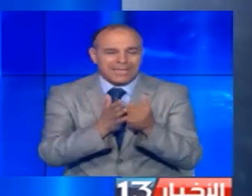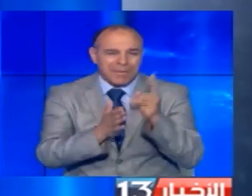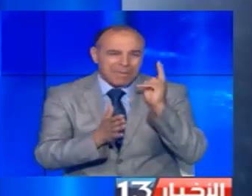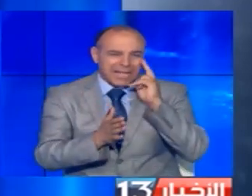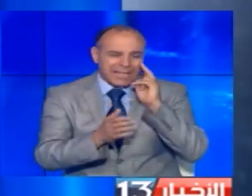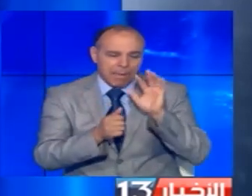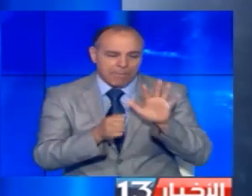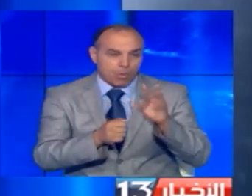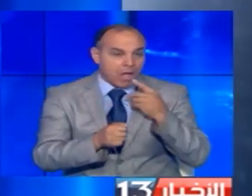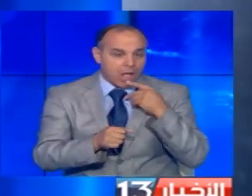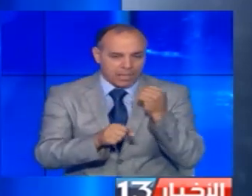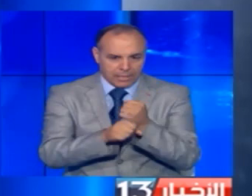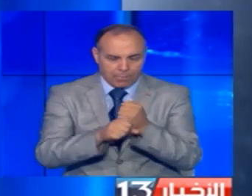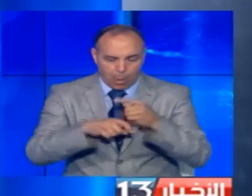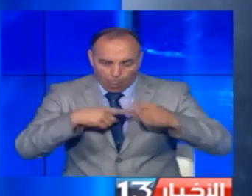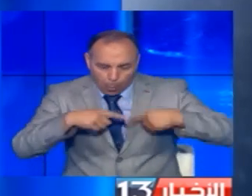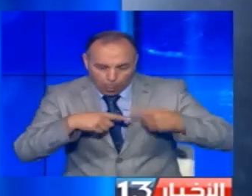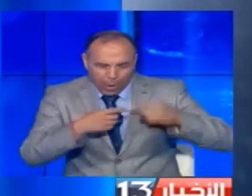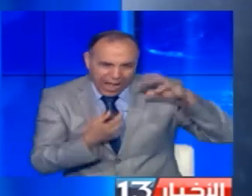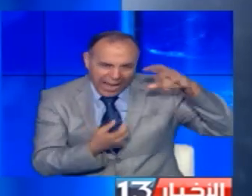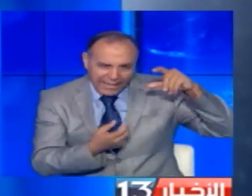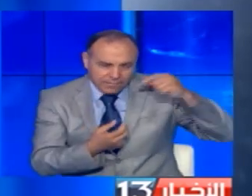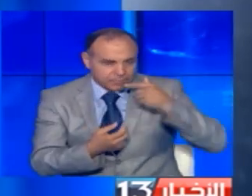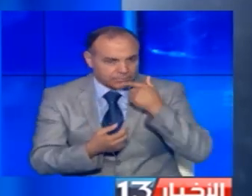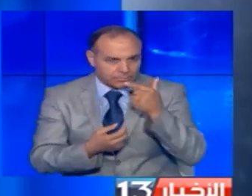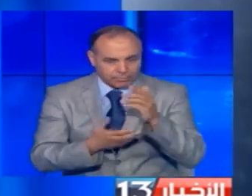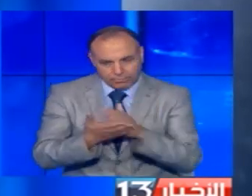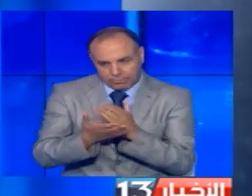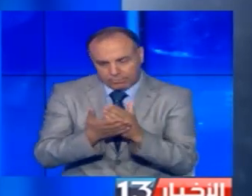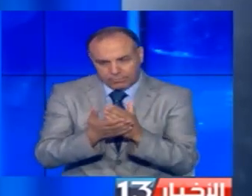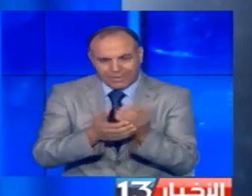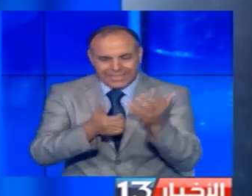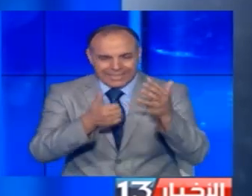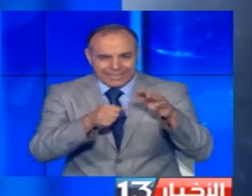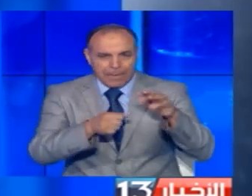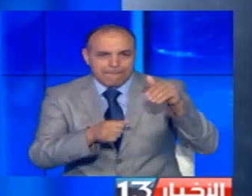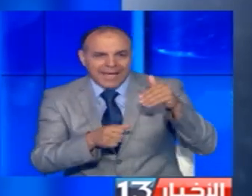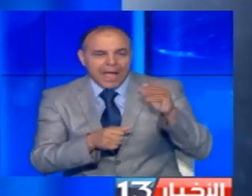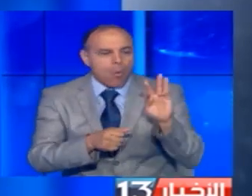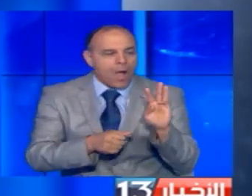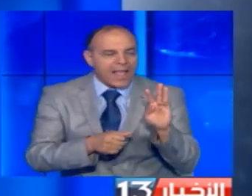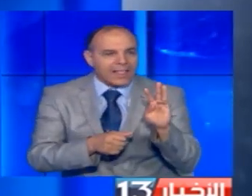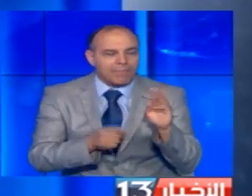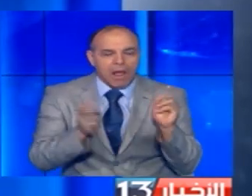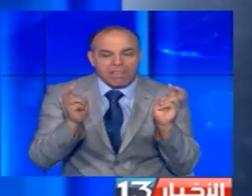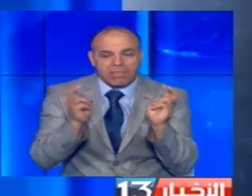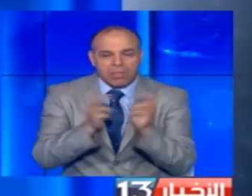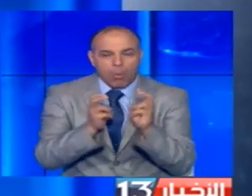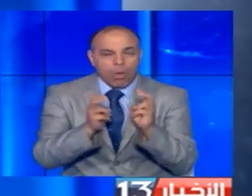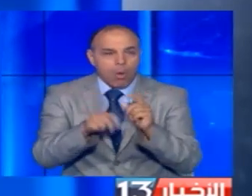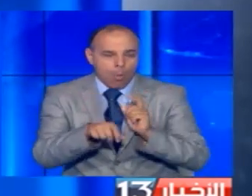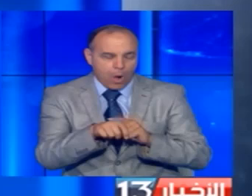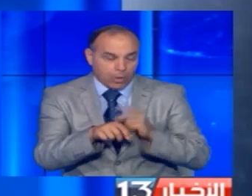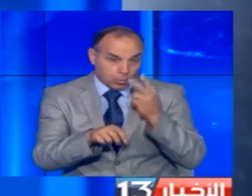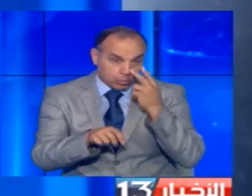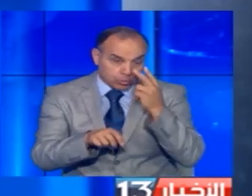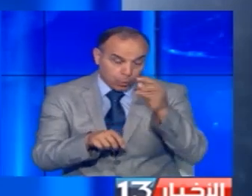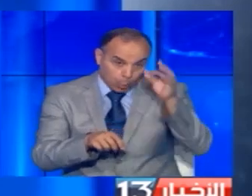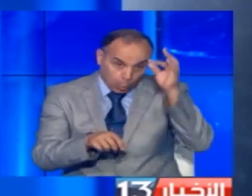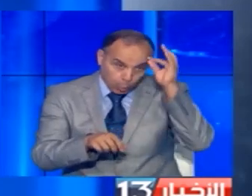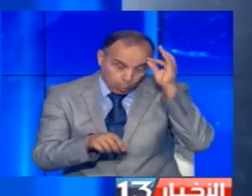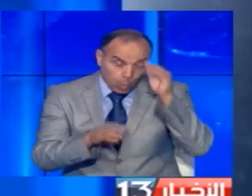رمزيه التي تعمل بالتوربينات الغازيه لتوفير ستمائه ميغاوات من الكهرباء في وقت تشهد فيه البلاد